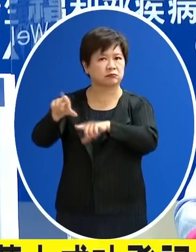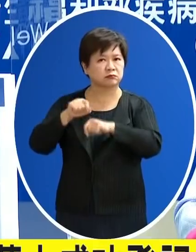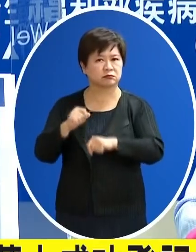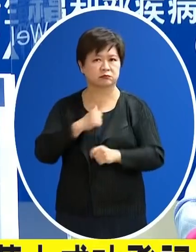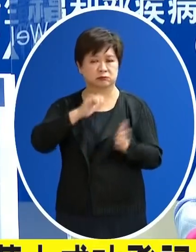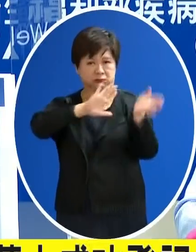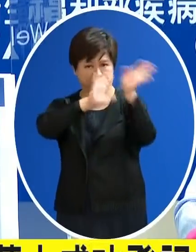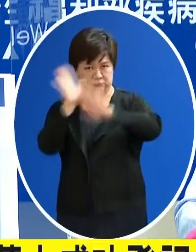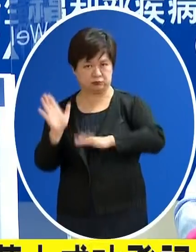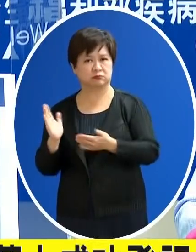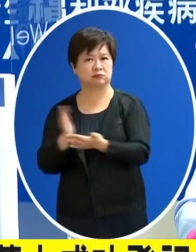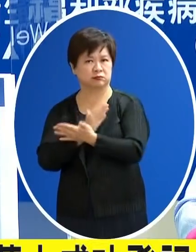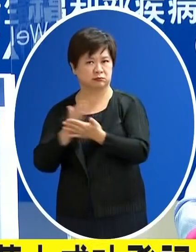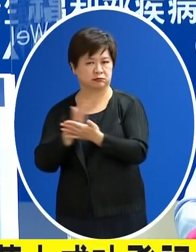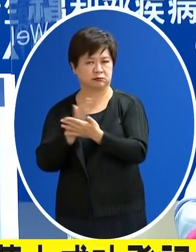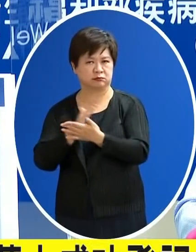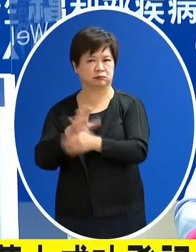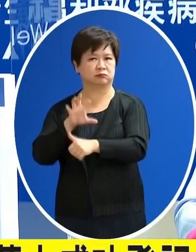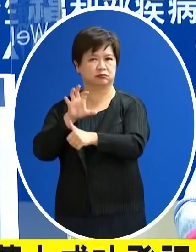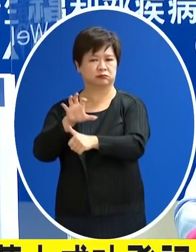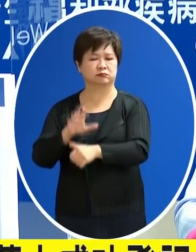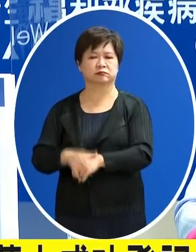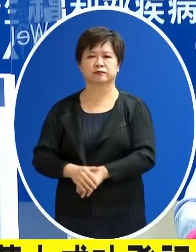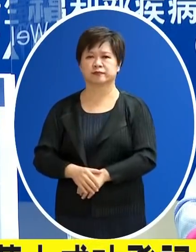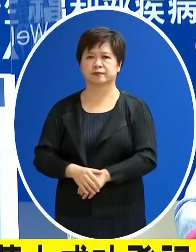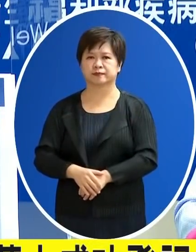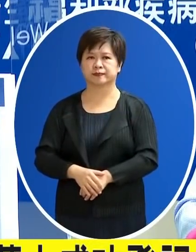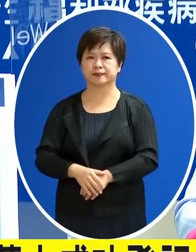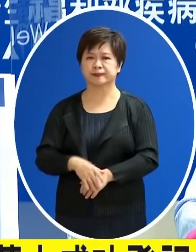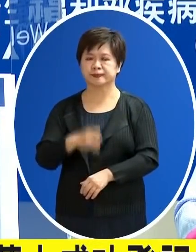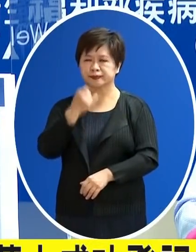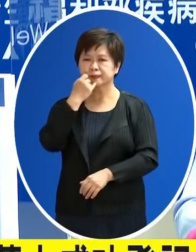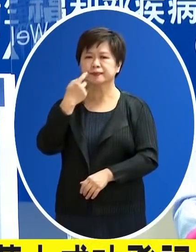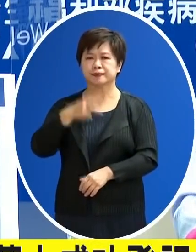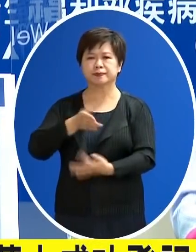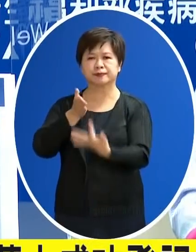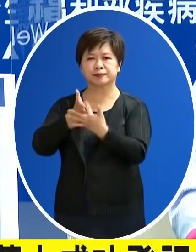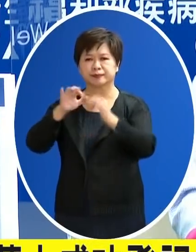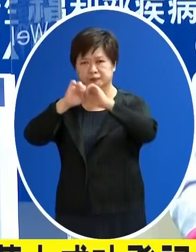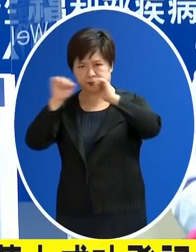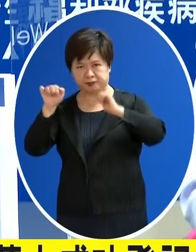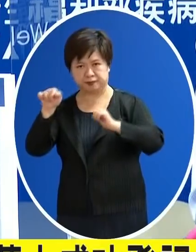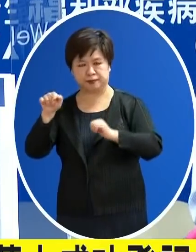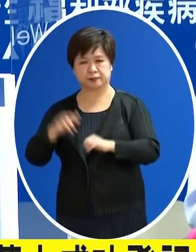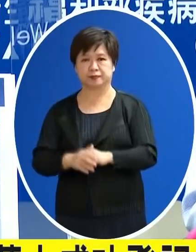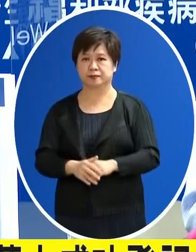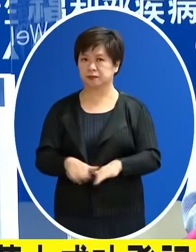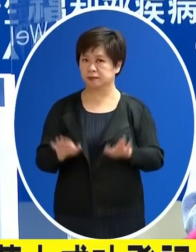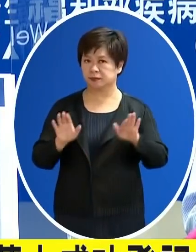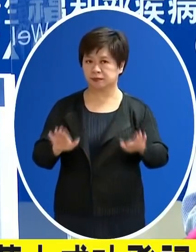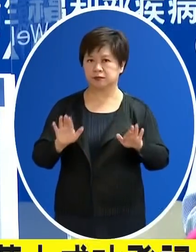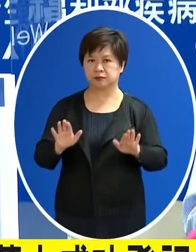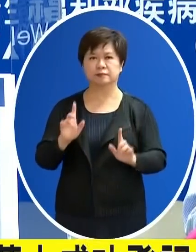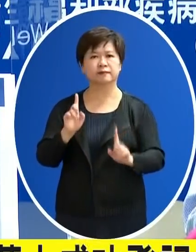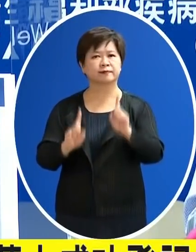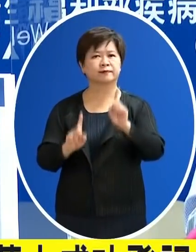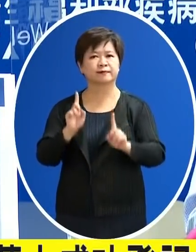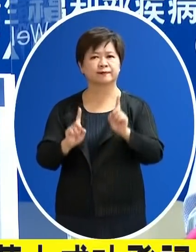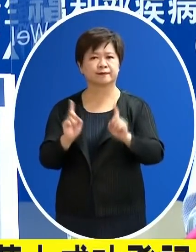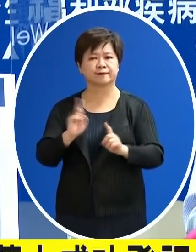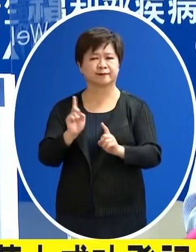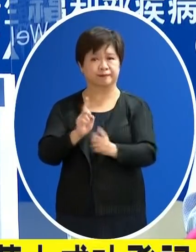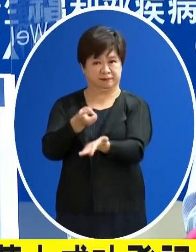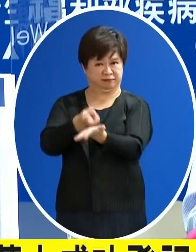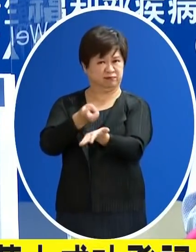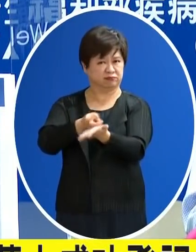实来做一些的判定，那我们也可以去了解一下事实上现在大概都会做的比较